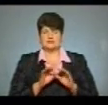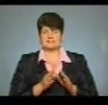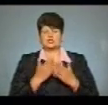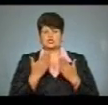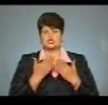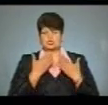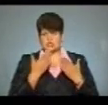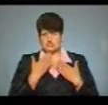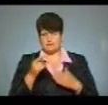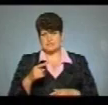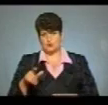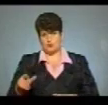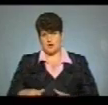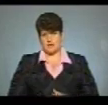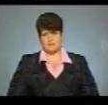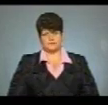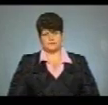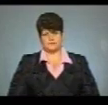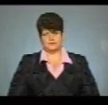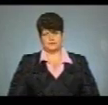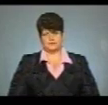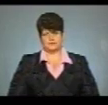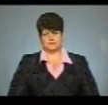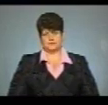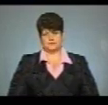і з тернополянами.